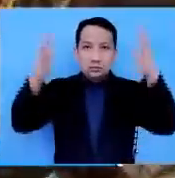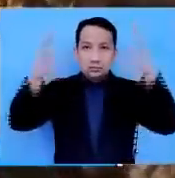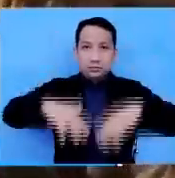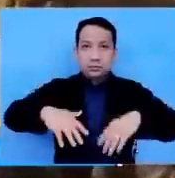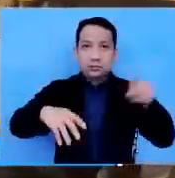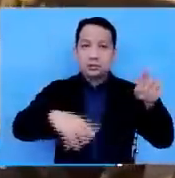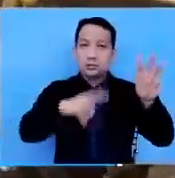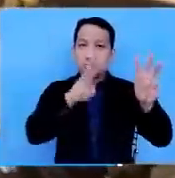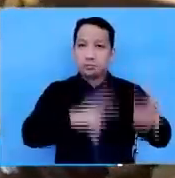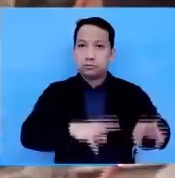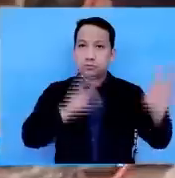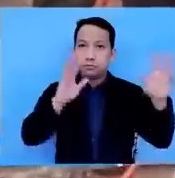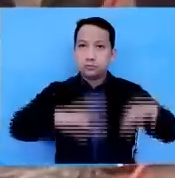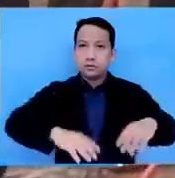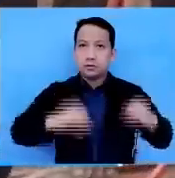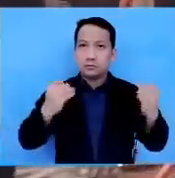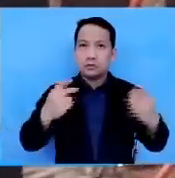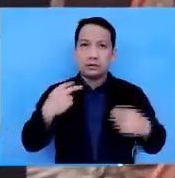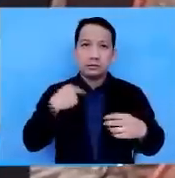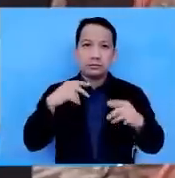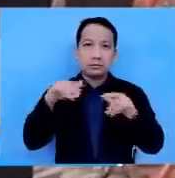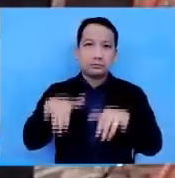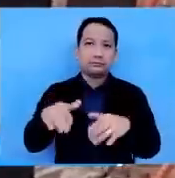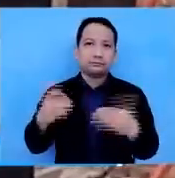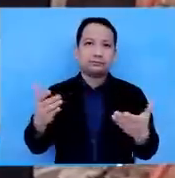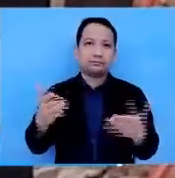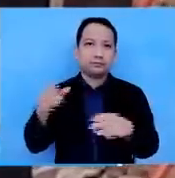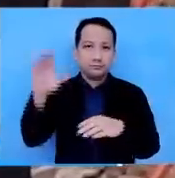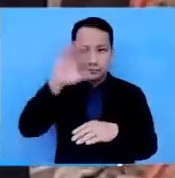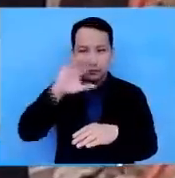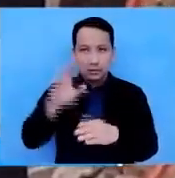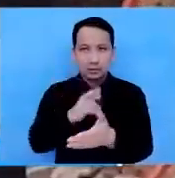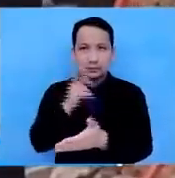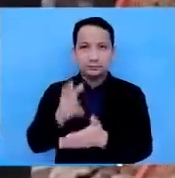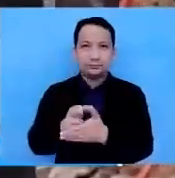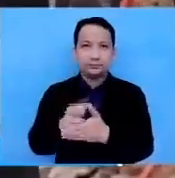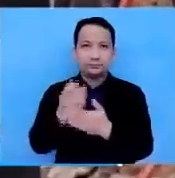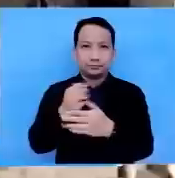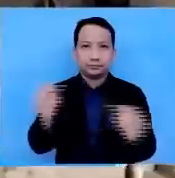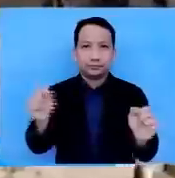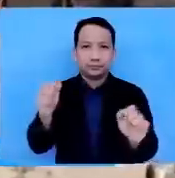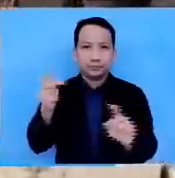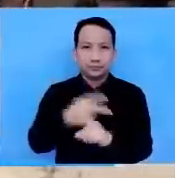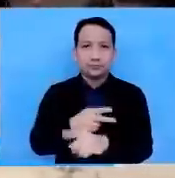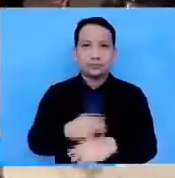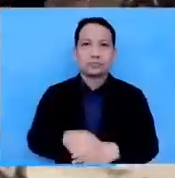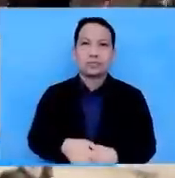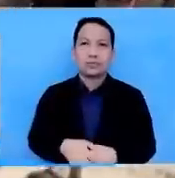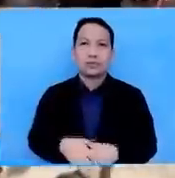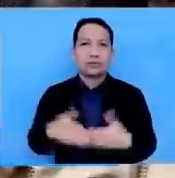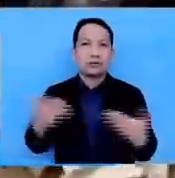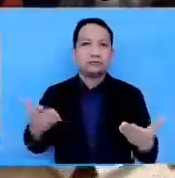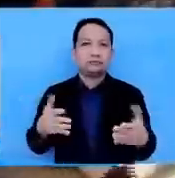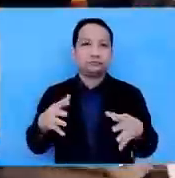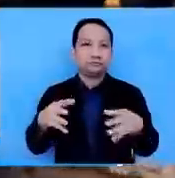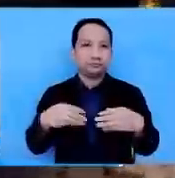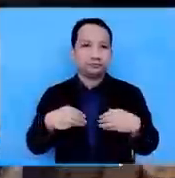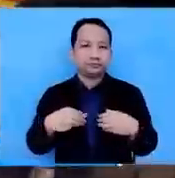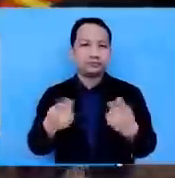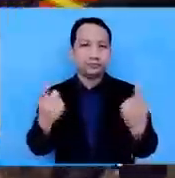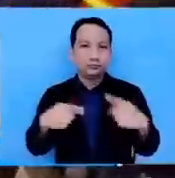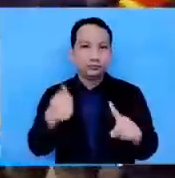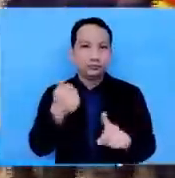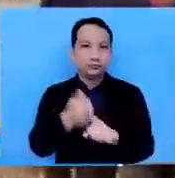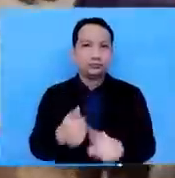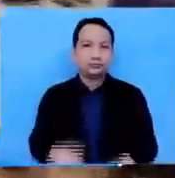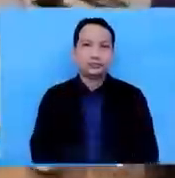mosque kaya't marami ang natrap. Doble kayo ng rescuers para sa gipin ng mga biktima. Wala pang umaako sa madugong pag-atake.